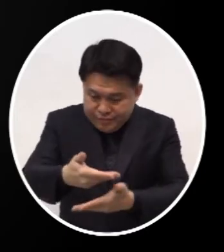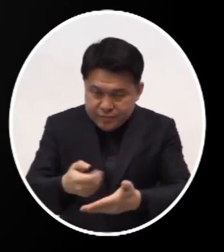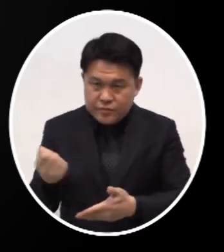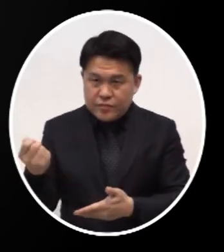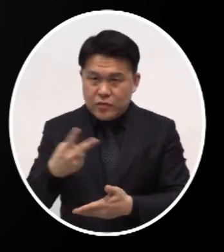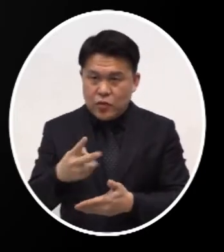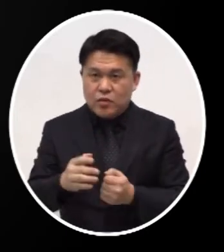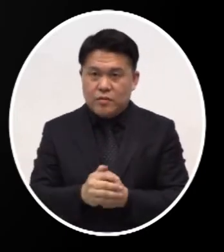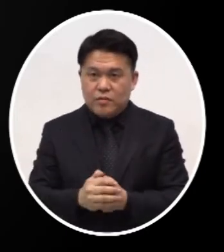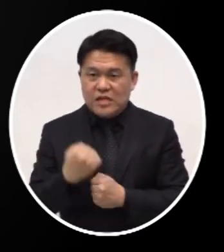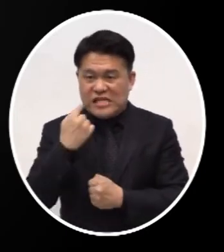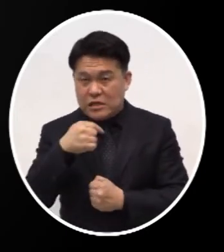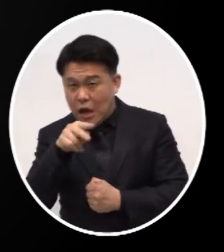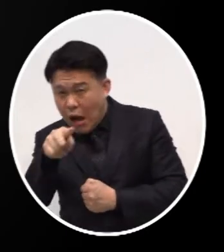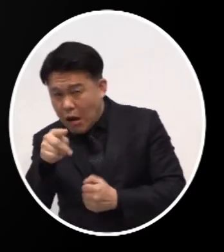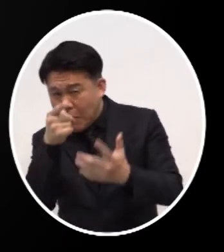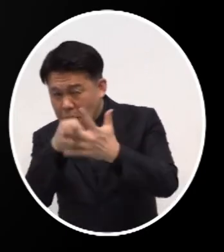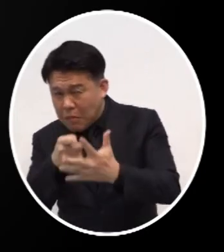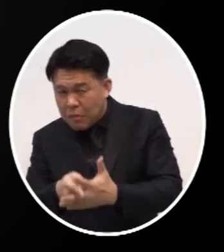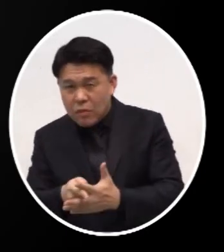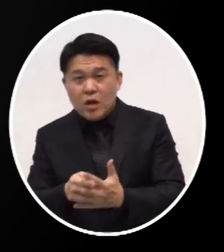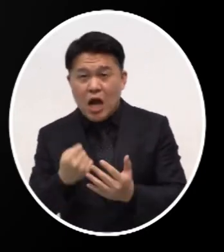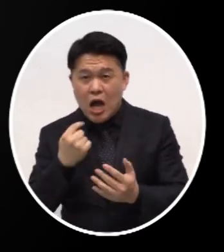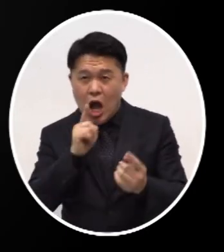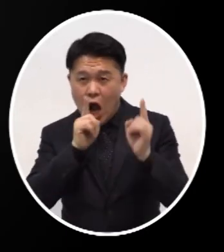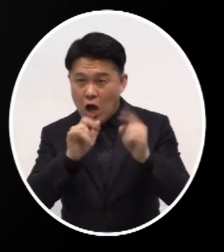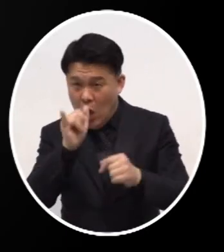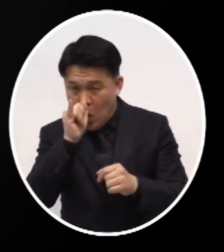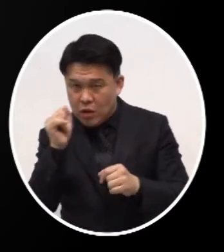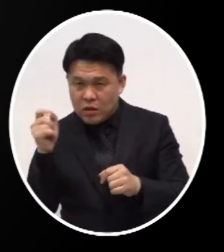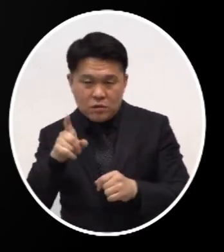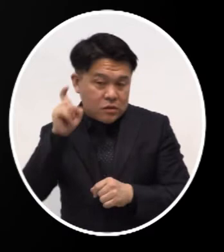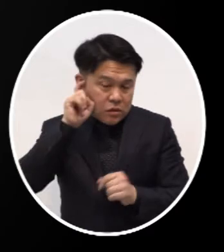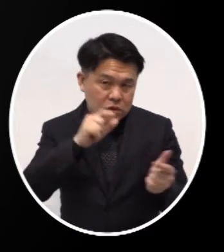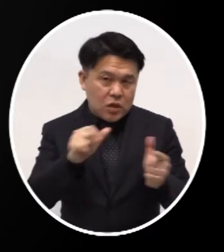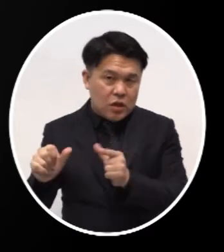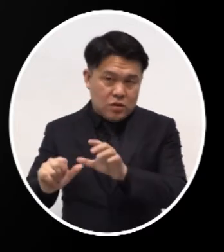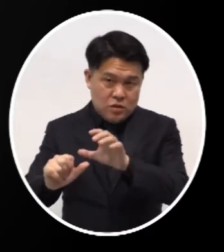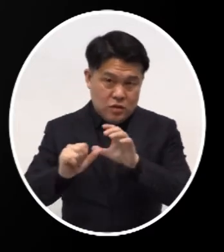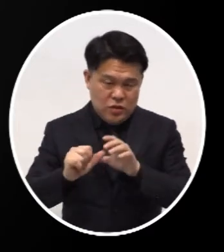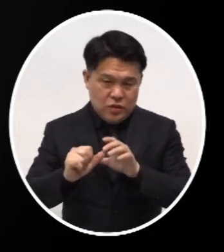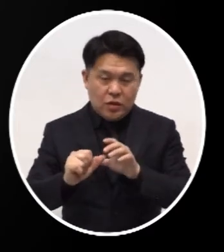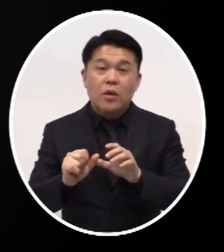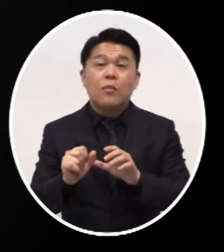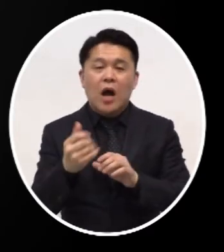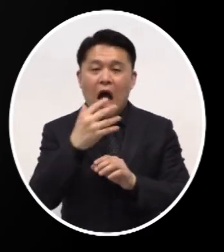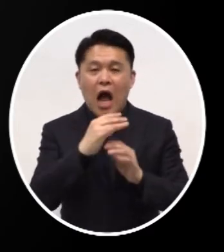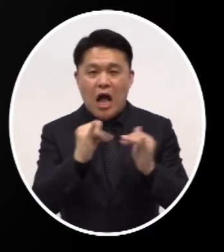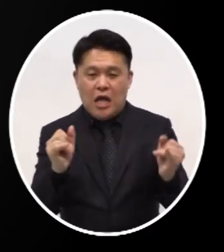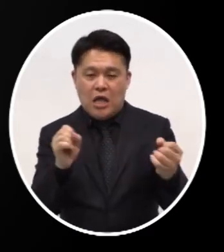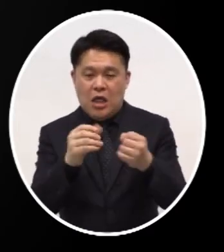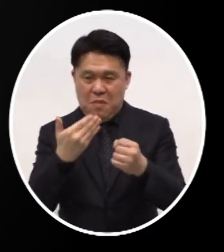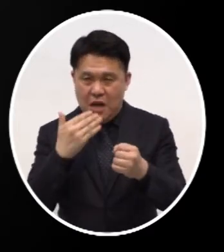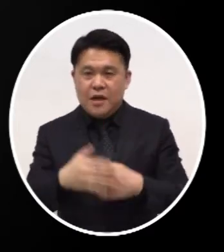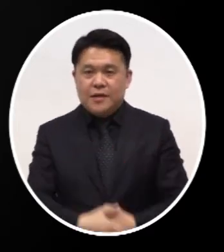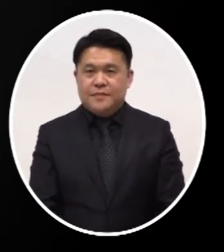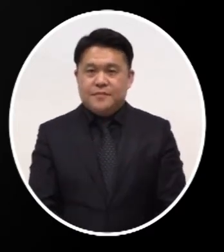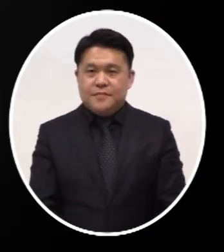필담, 입모양을 보고 파악하는 구화, 보청기 등의 보조기구를 사용해 의사소통을 할 수